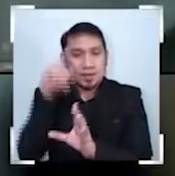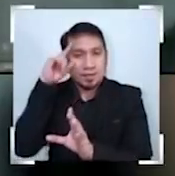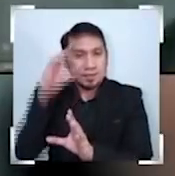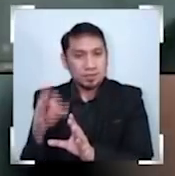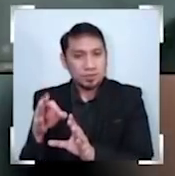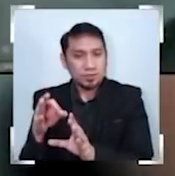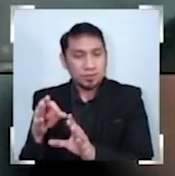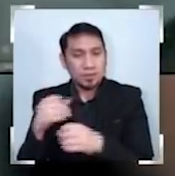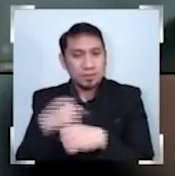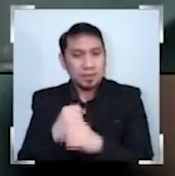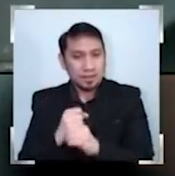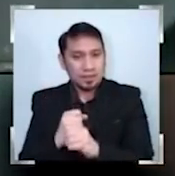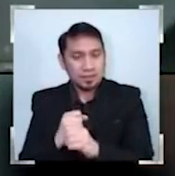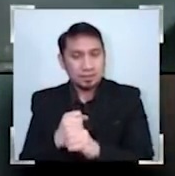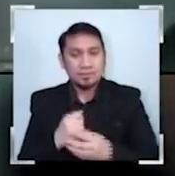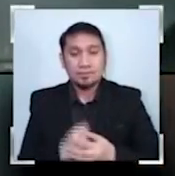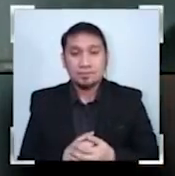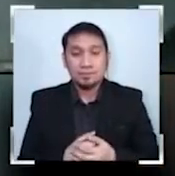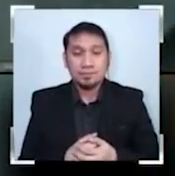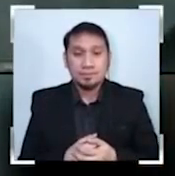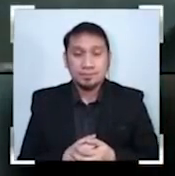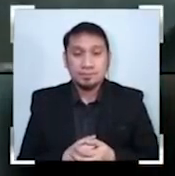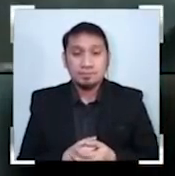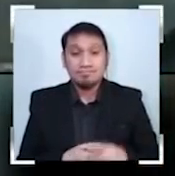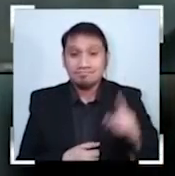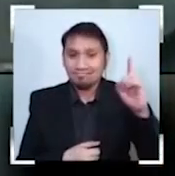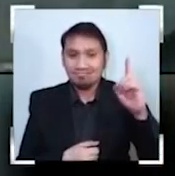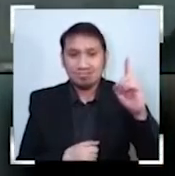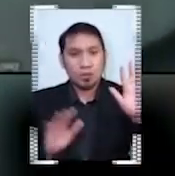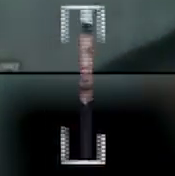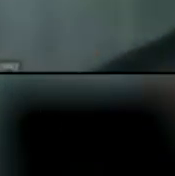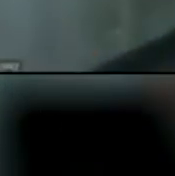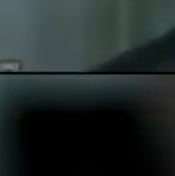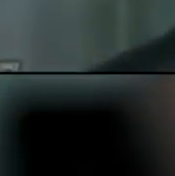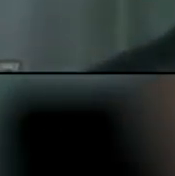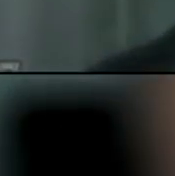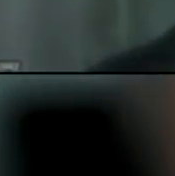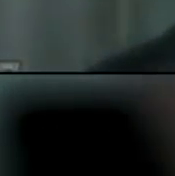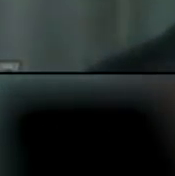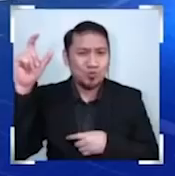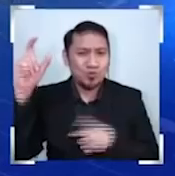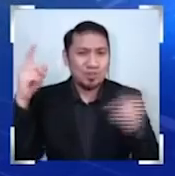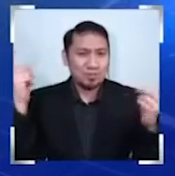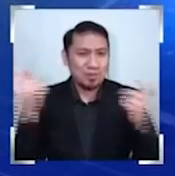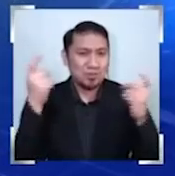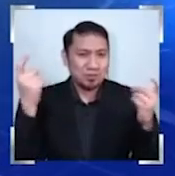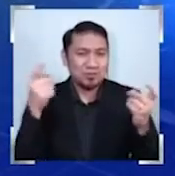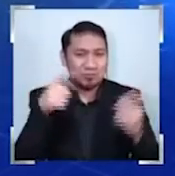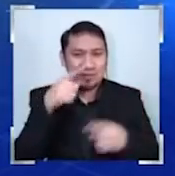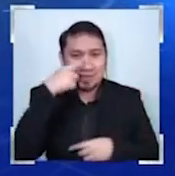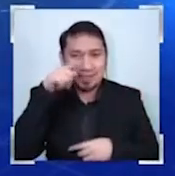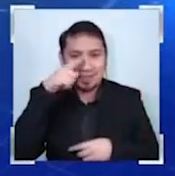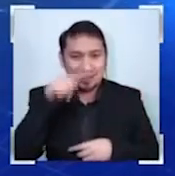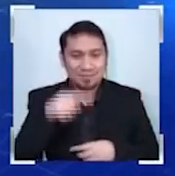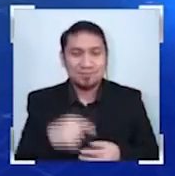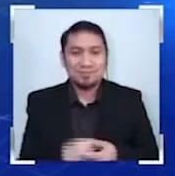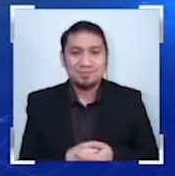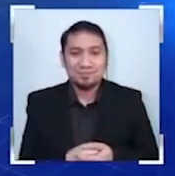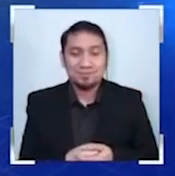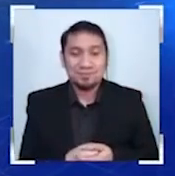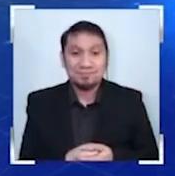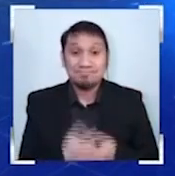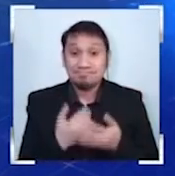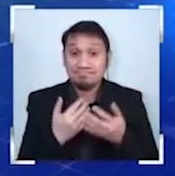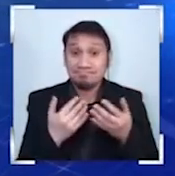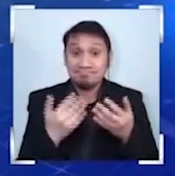si Vice Presidential Candidate Emmanuel Lopez. Darlene Kai, GMA News. Tiyak na nagbunga na raw